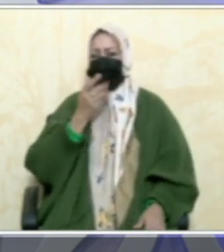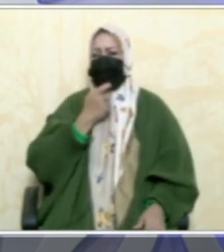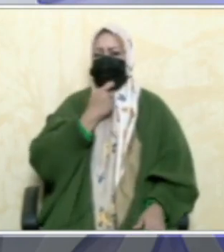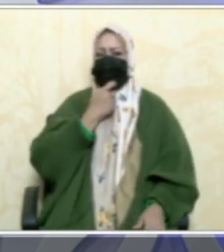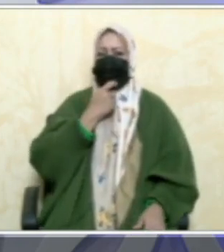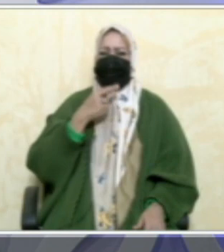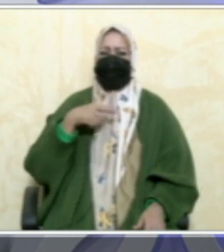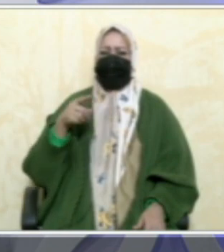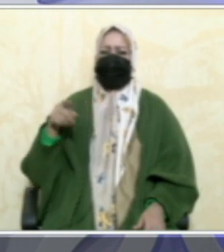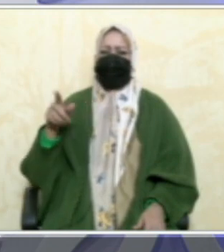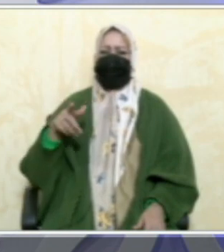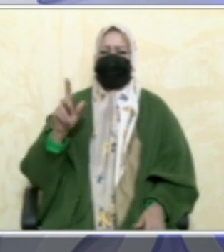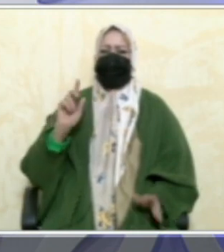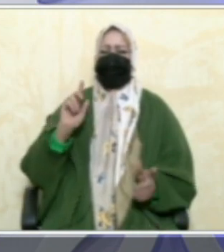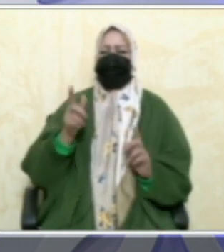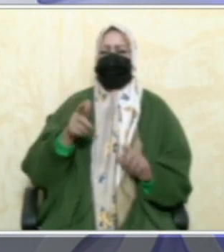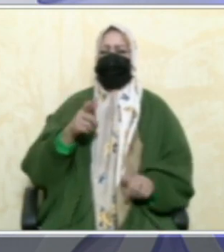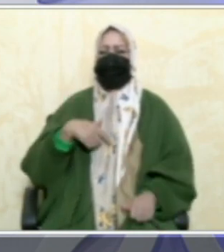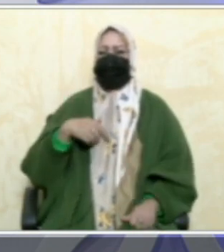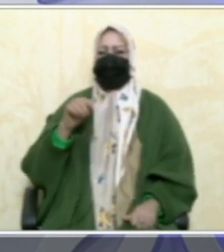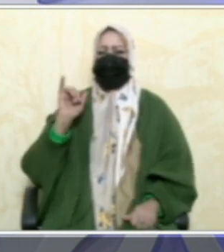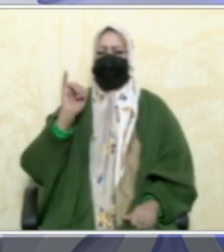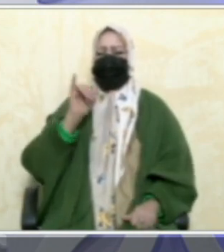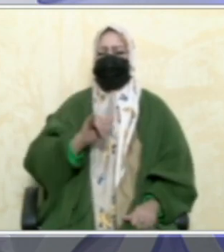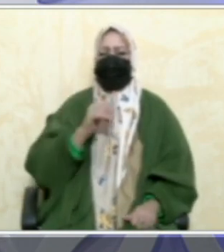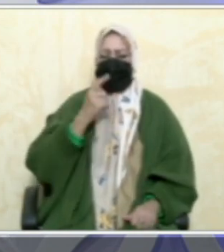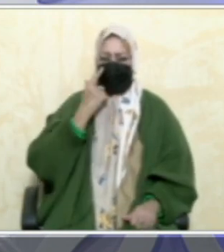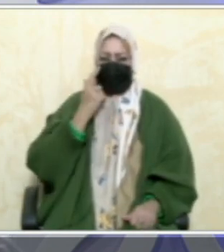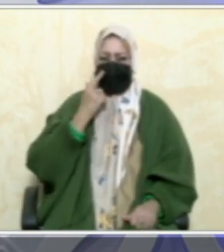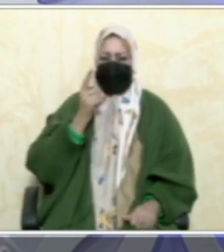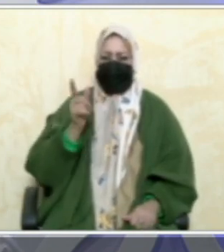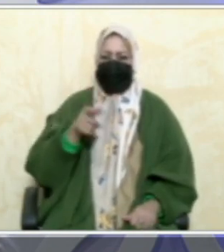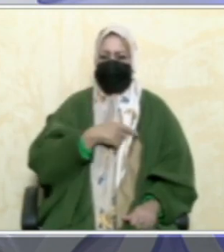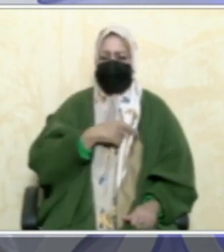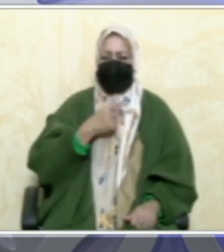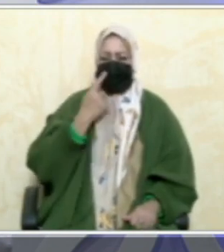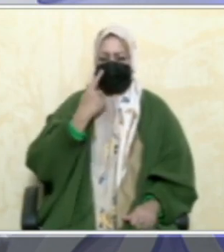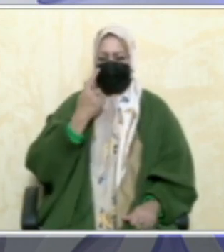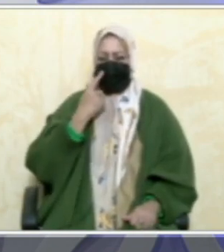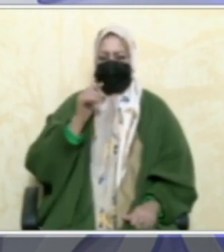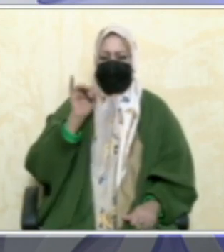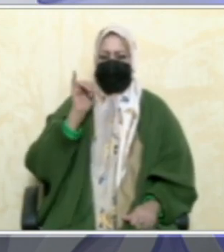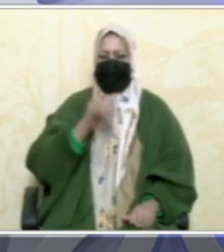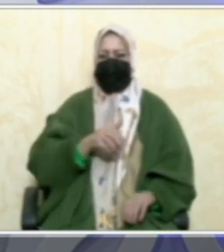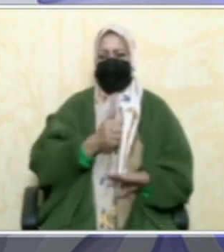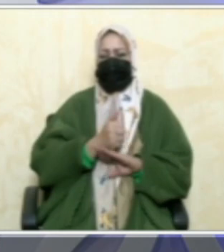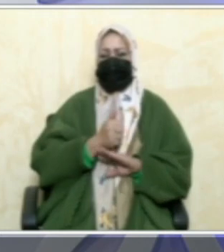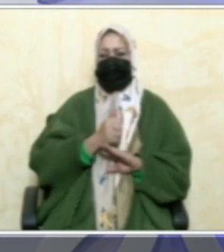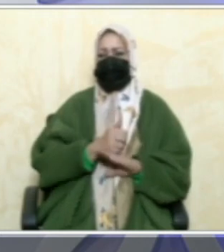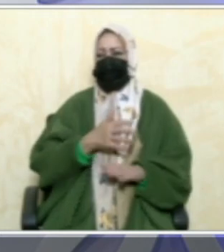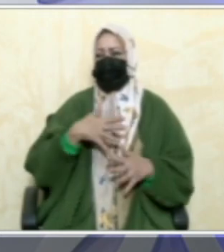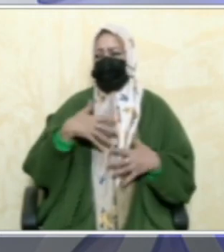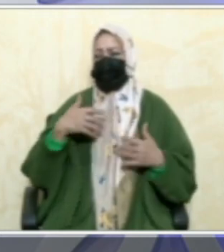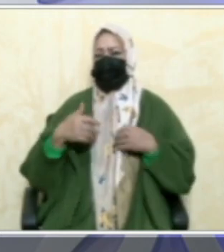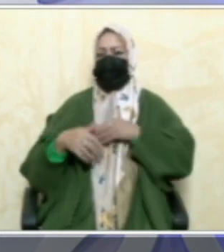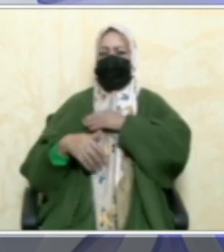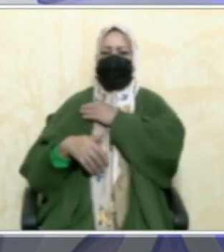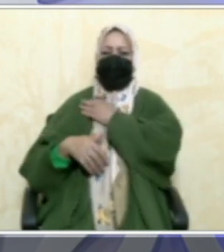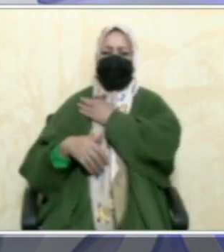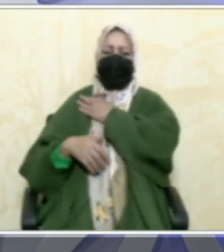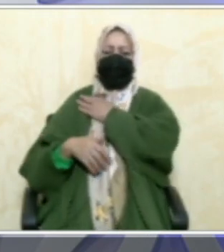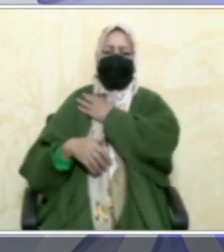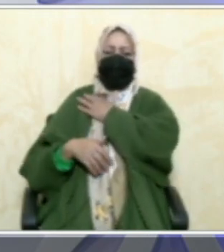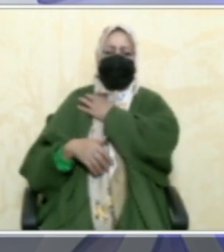كذا، وبعد ذلك أنت شوف شن بيديلك رئيسك هذا اللي قاري في المدارس الأجنبية